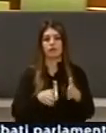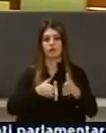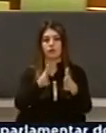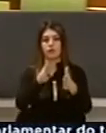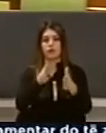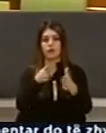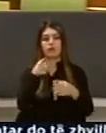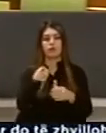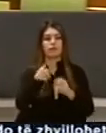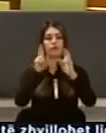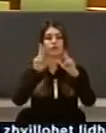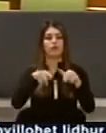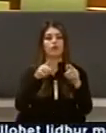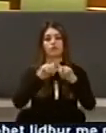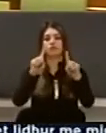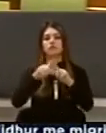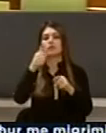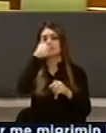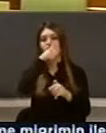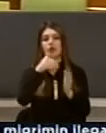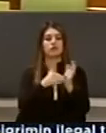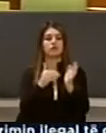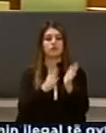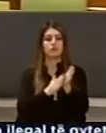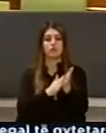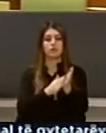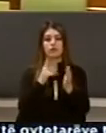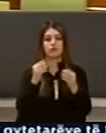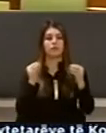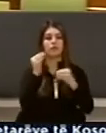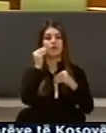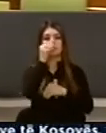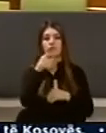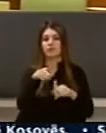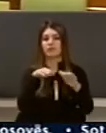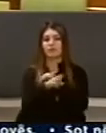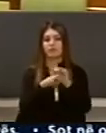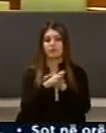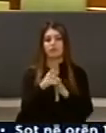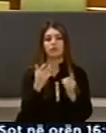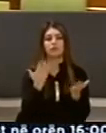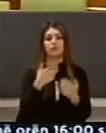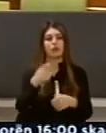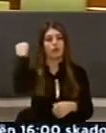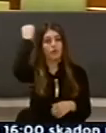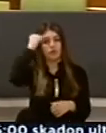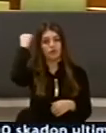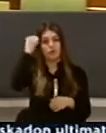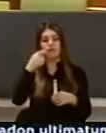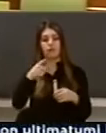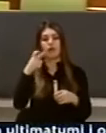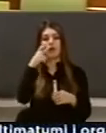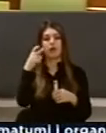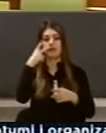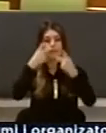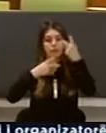Si faktor tjetër që ka ndikuar në migrimin ilegal, që ai të jetë në rritje, është edhe pozicionimi i Kosovës nga disa vende anëtare të Bashkimit